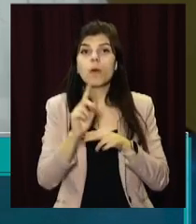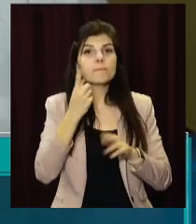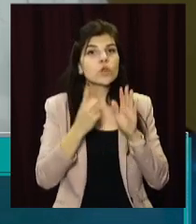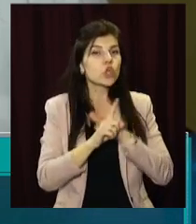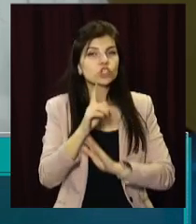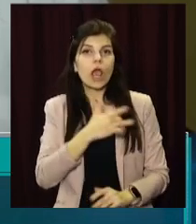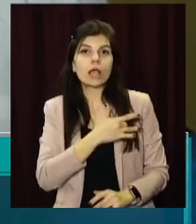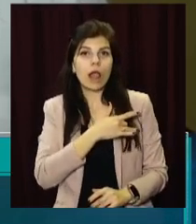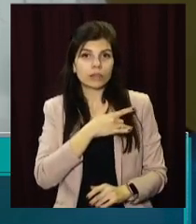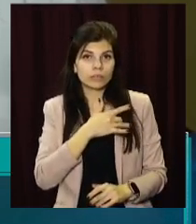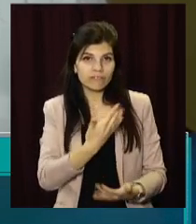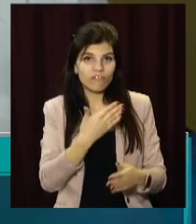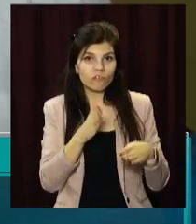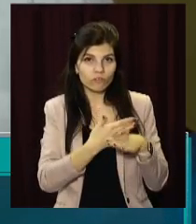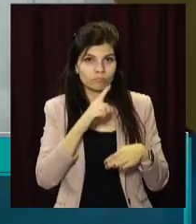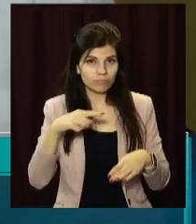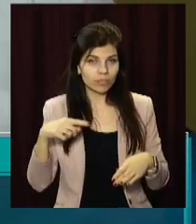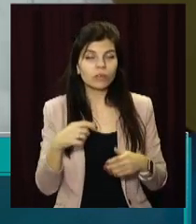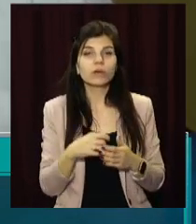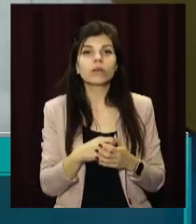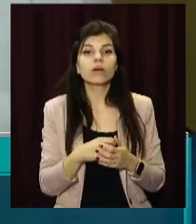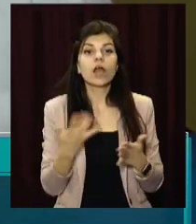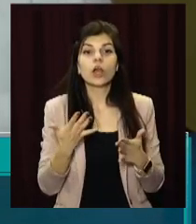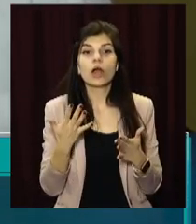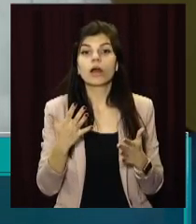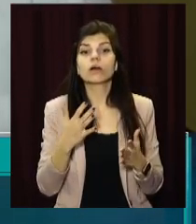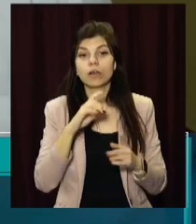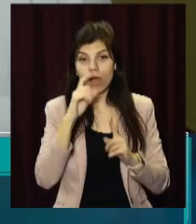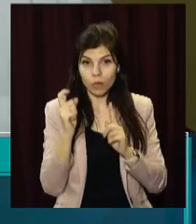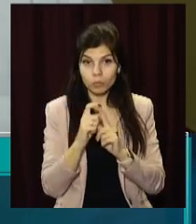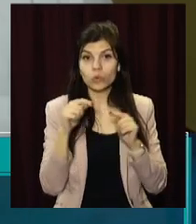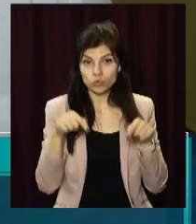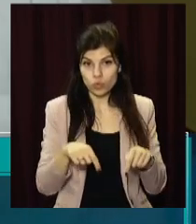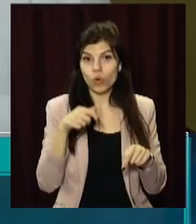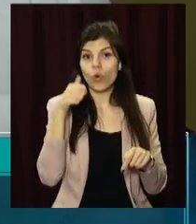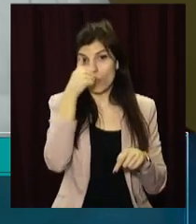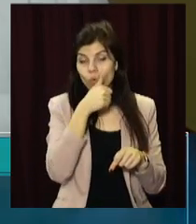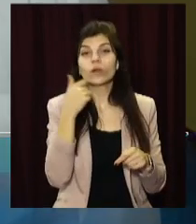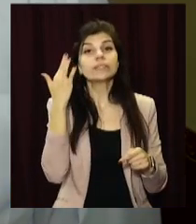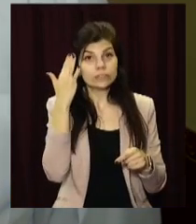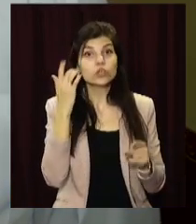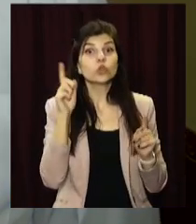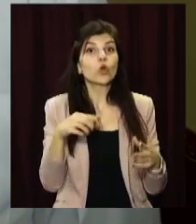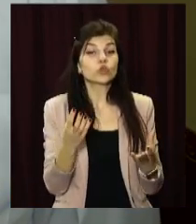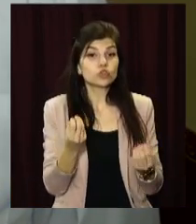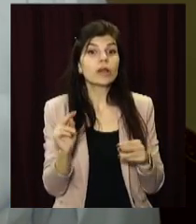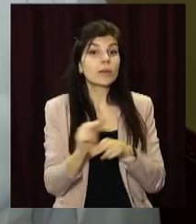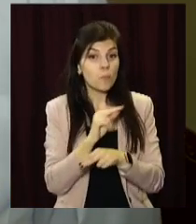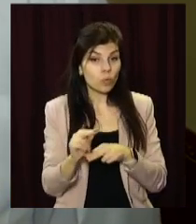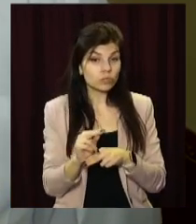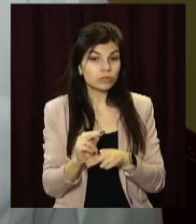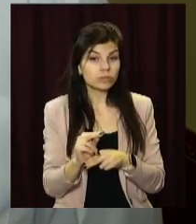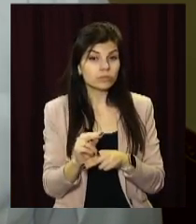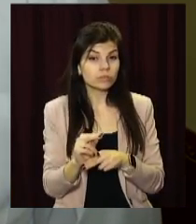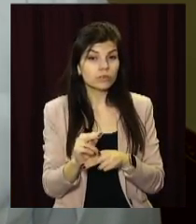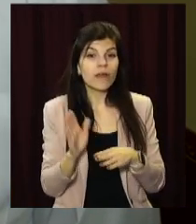кардіологічного відділення, яке закінчується. Також цього року почнеться